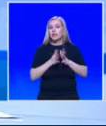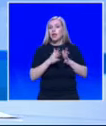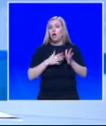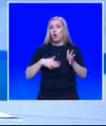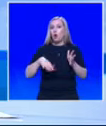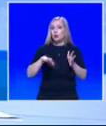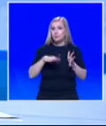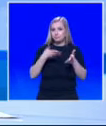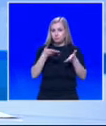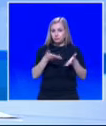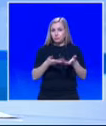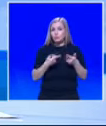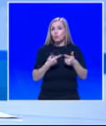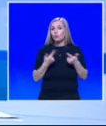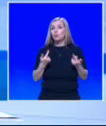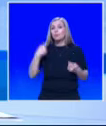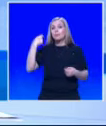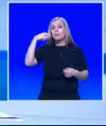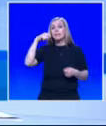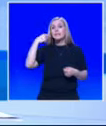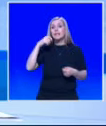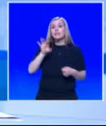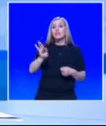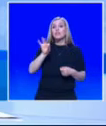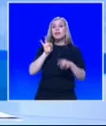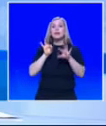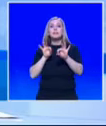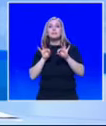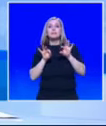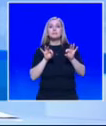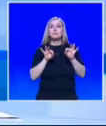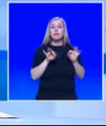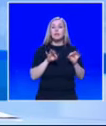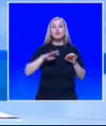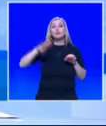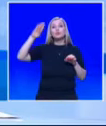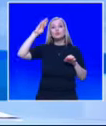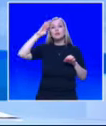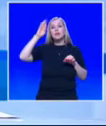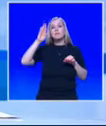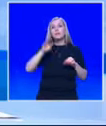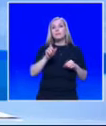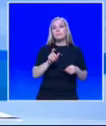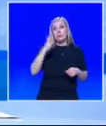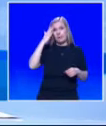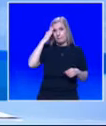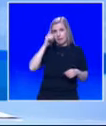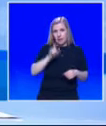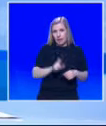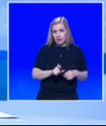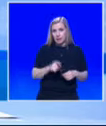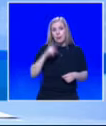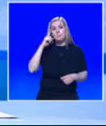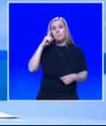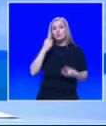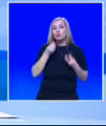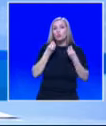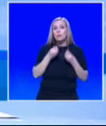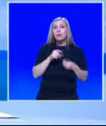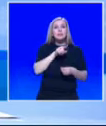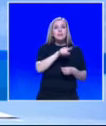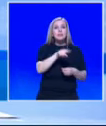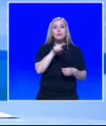от които президента ще избира служебни премиери. Смятате ли, че е добре да се